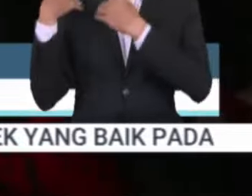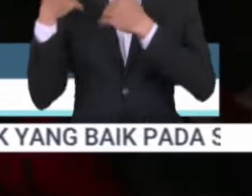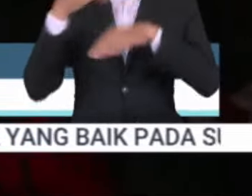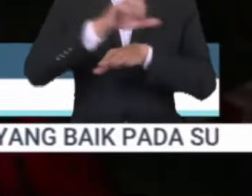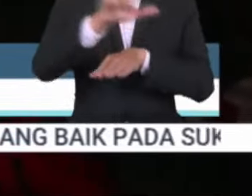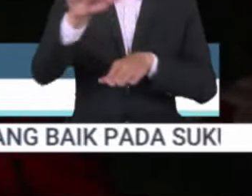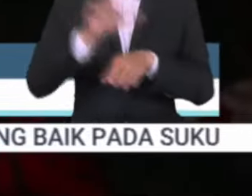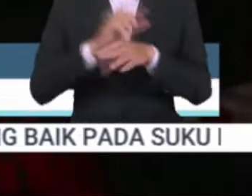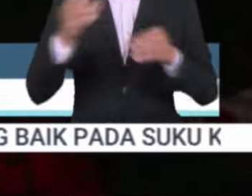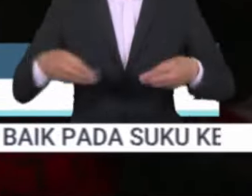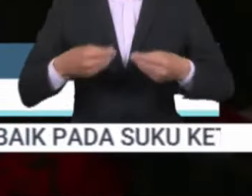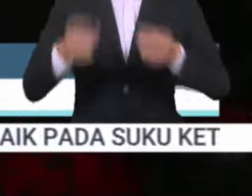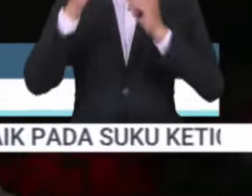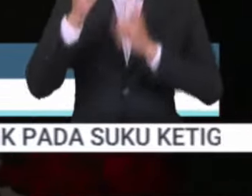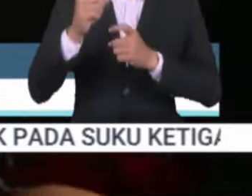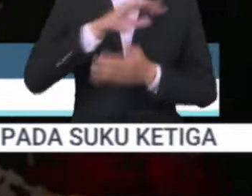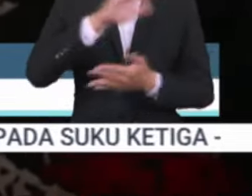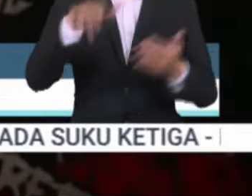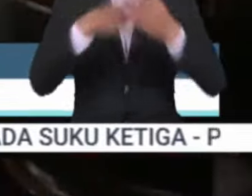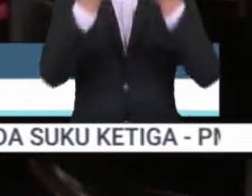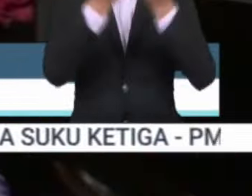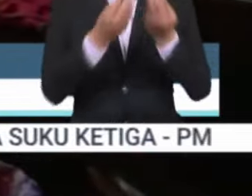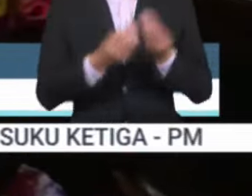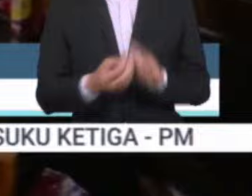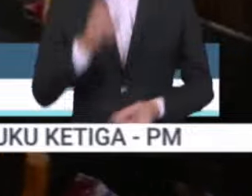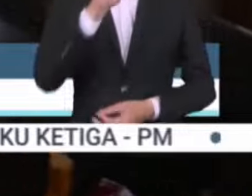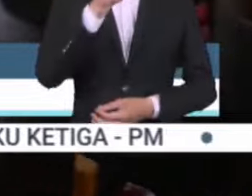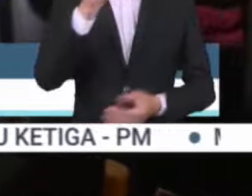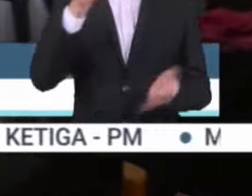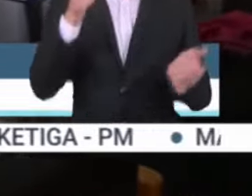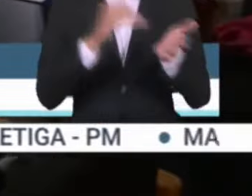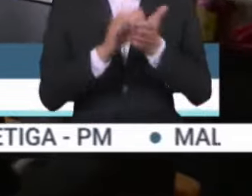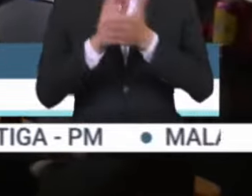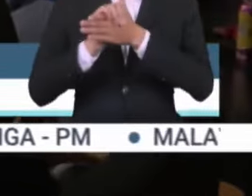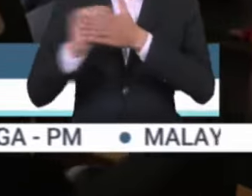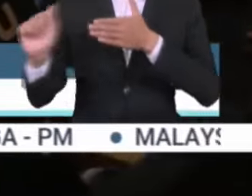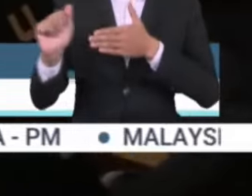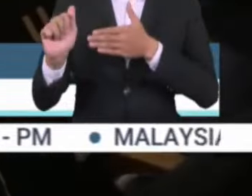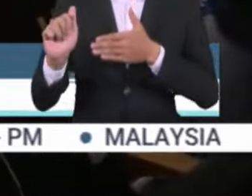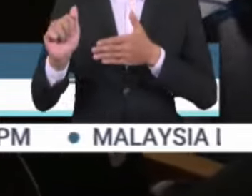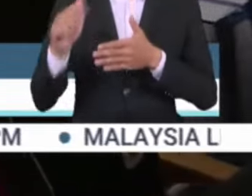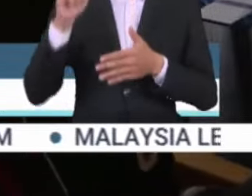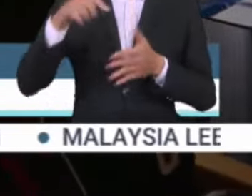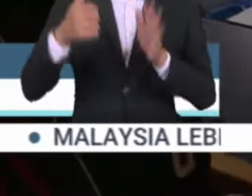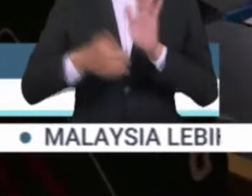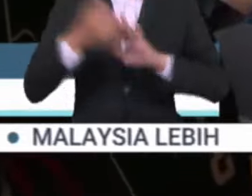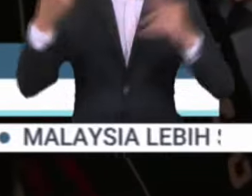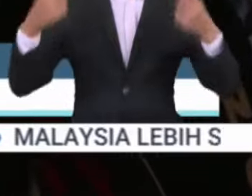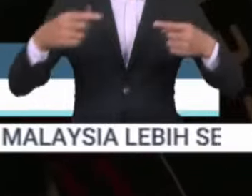ini menawarkan hadiah keseluruhan berjumlah RM20,000.